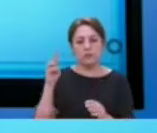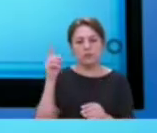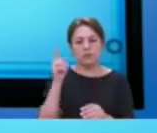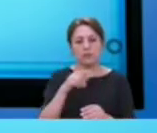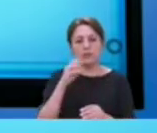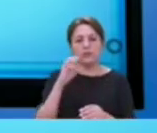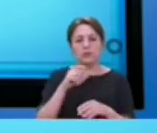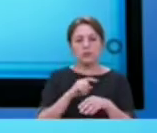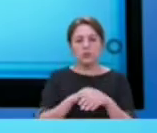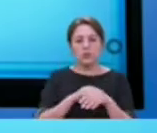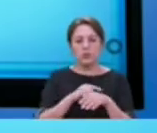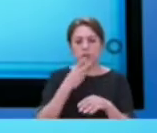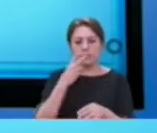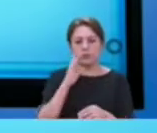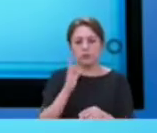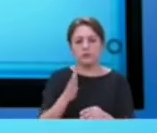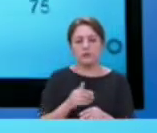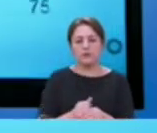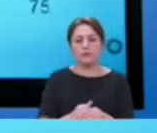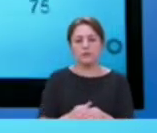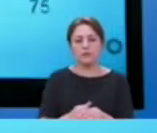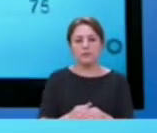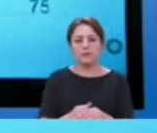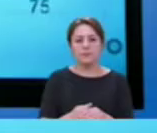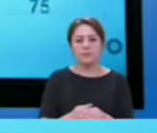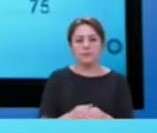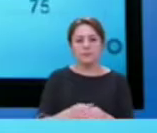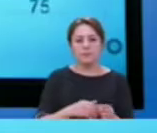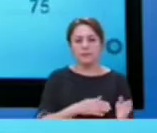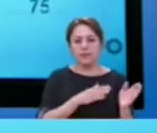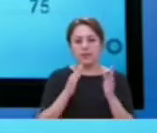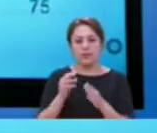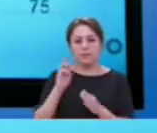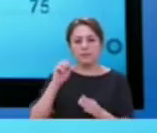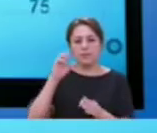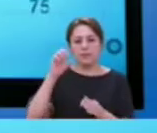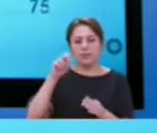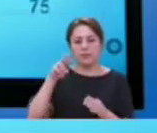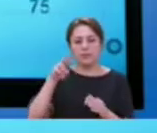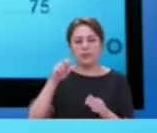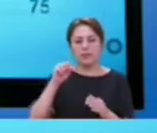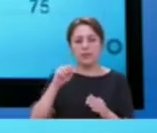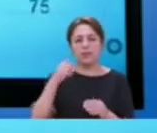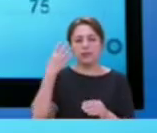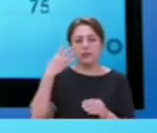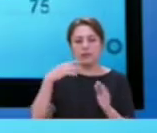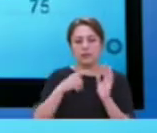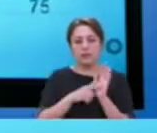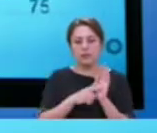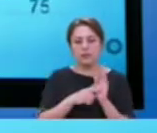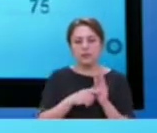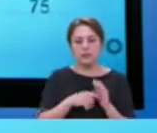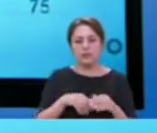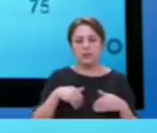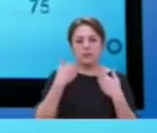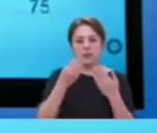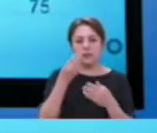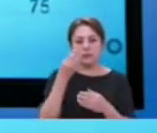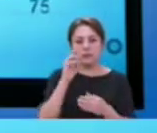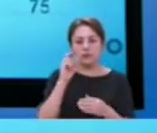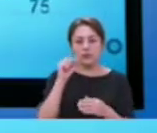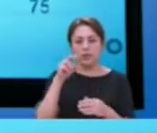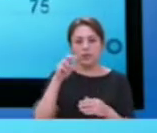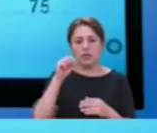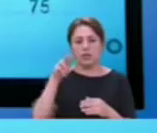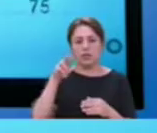soatlarni ko'rsatyapti. Keyingi masala bu 47-chi. Quyidagi shkalalar bitta